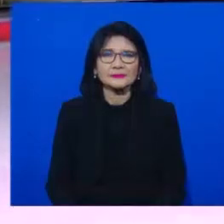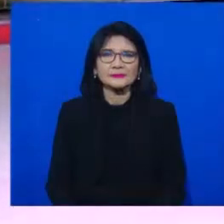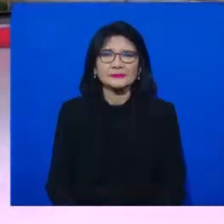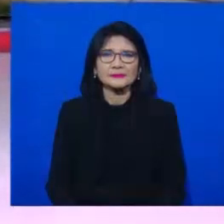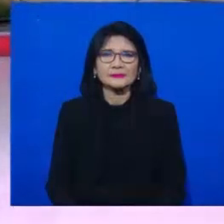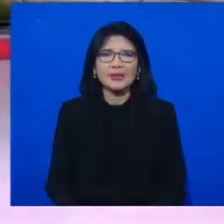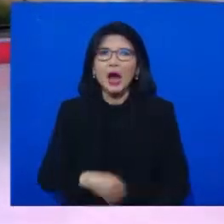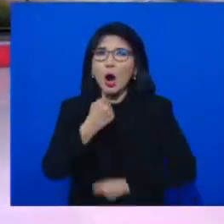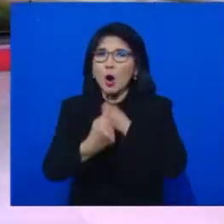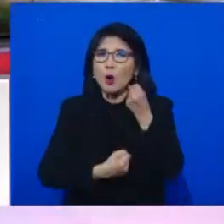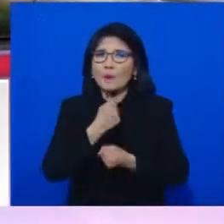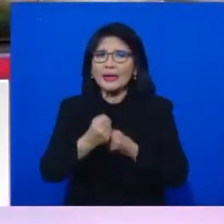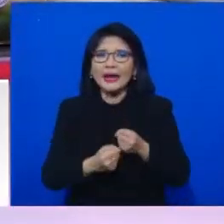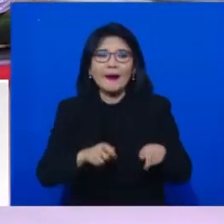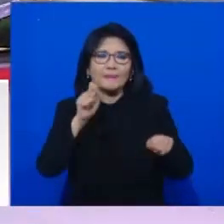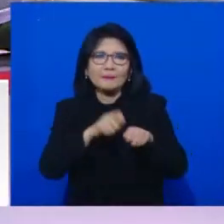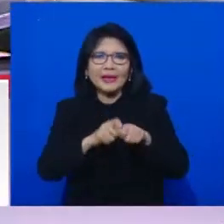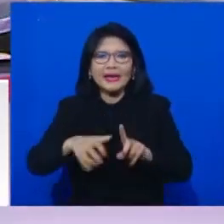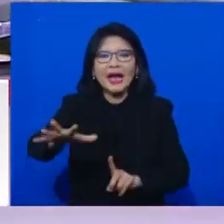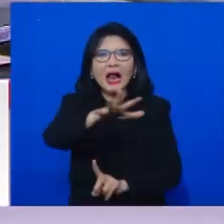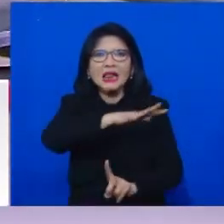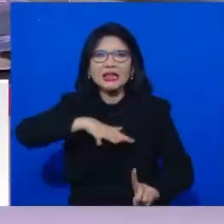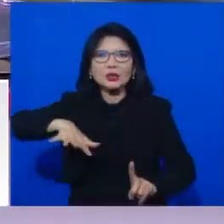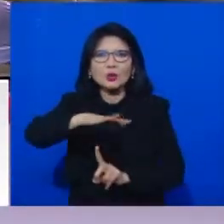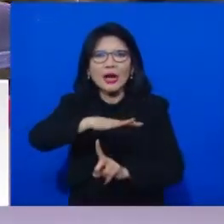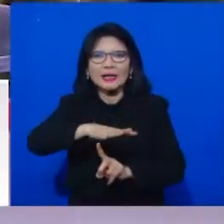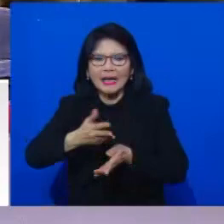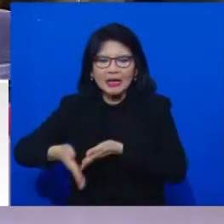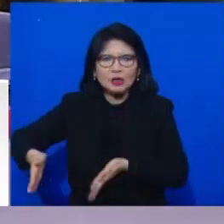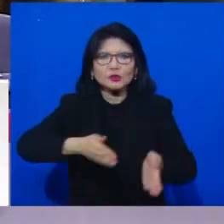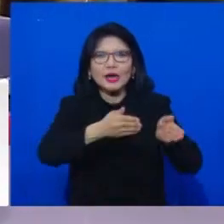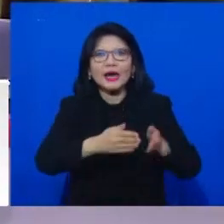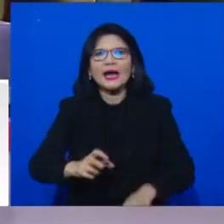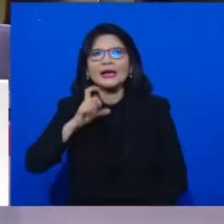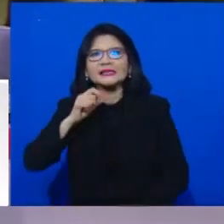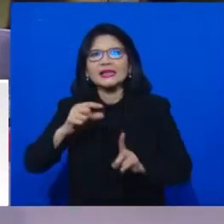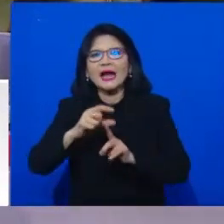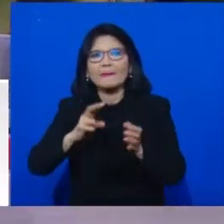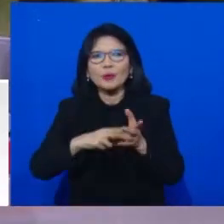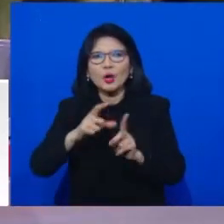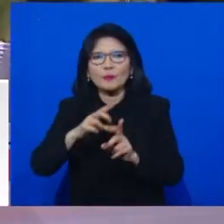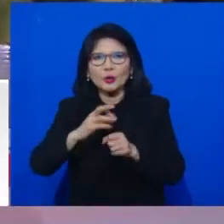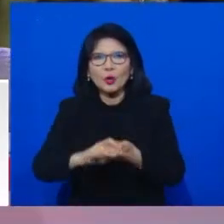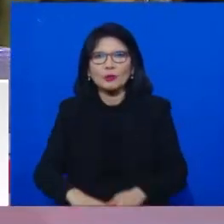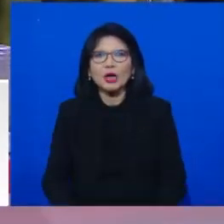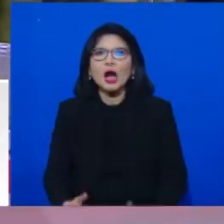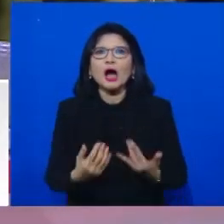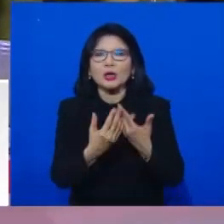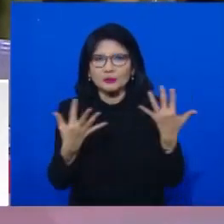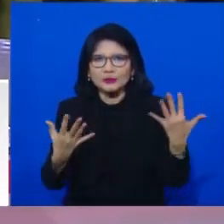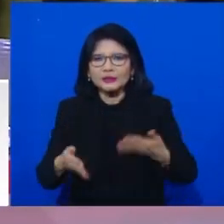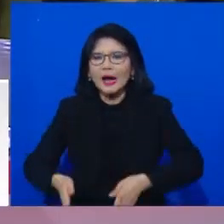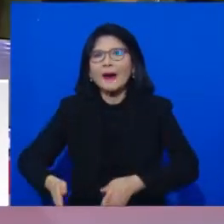Dalam upaya memperbaiki kualitas lingkungan, khususnya di daerah aliran Sungai Cikapundung, komunitas Sherlock Bantaran membangun sebuah